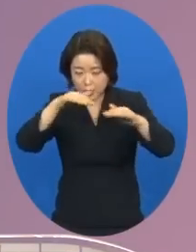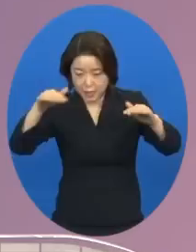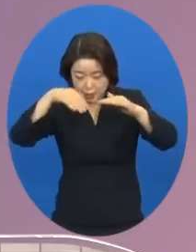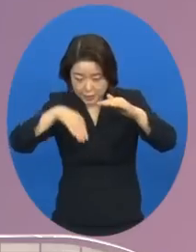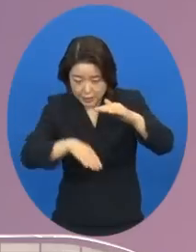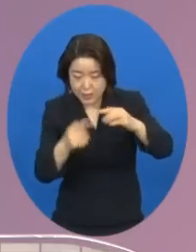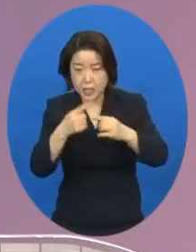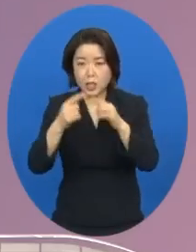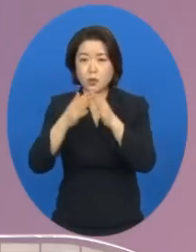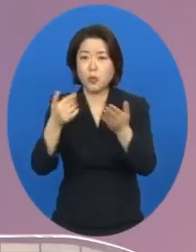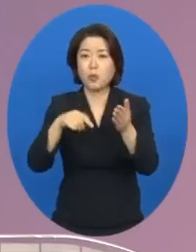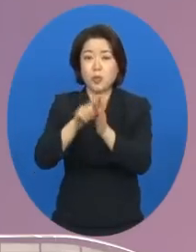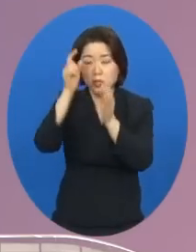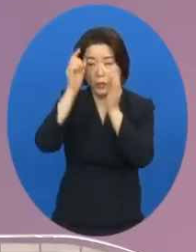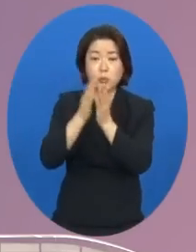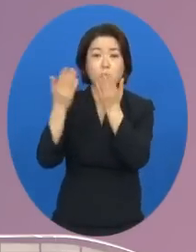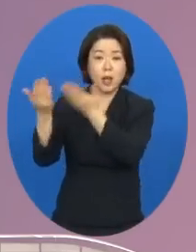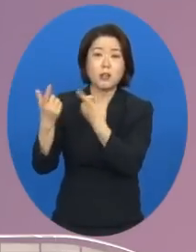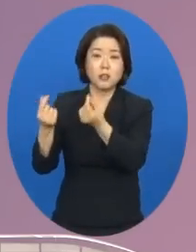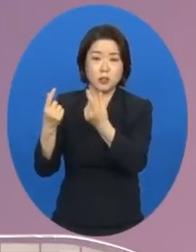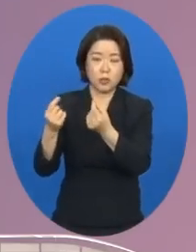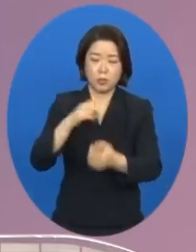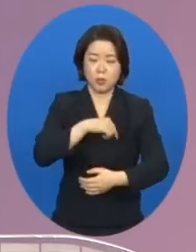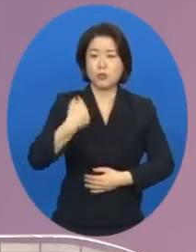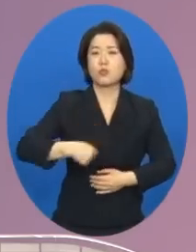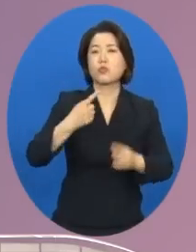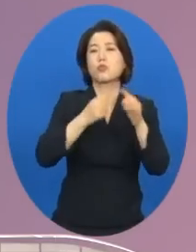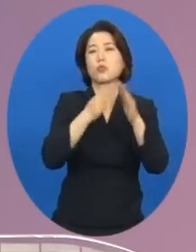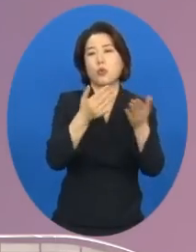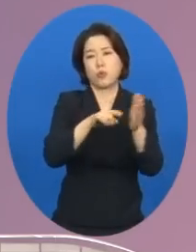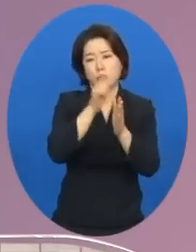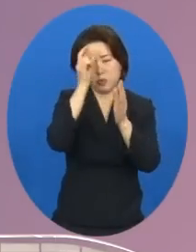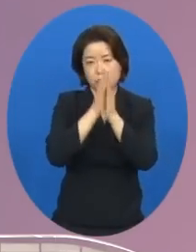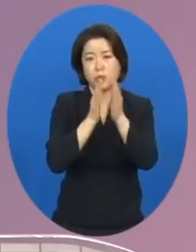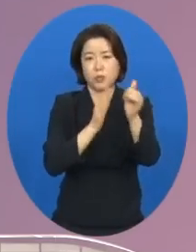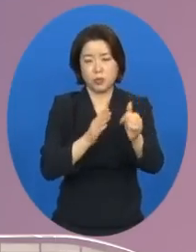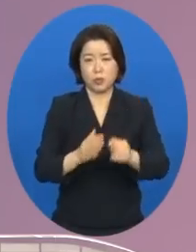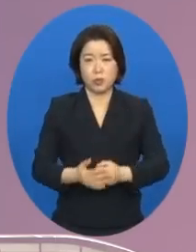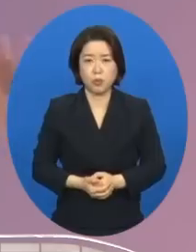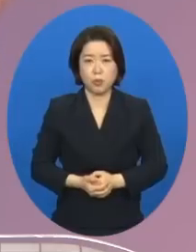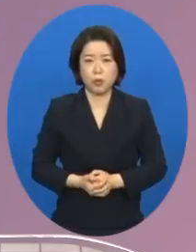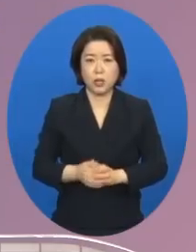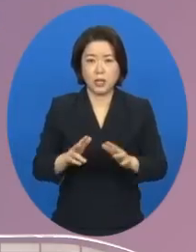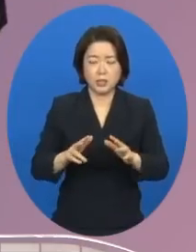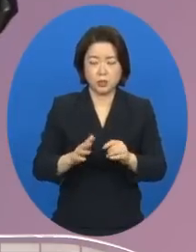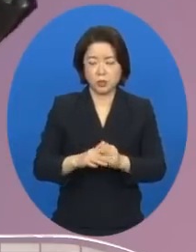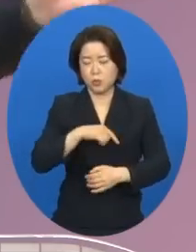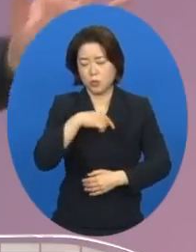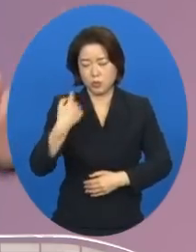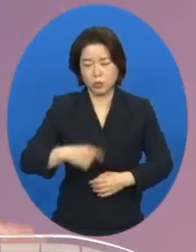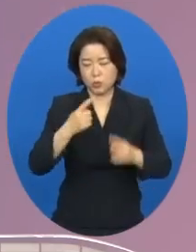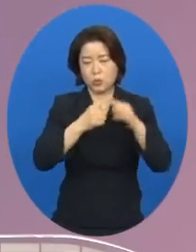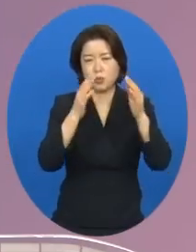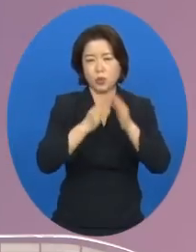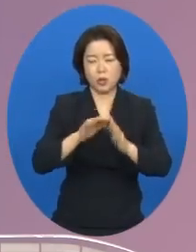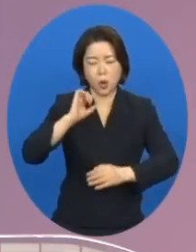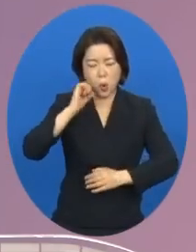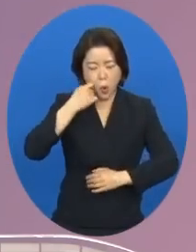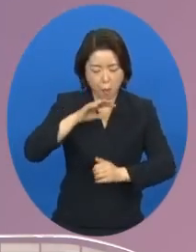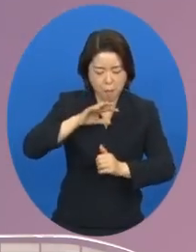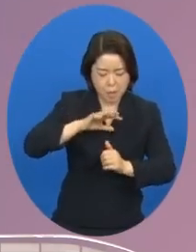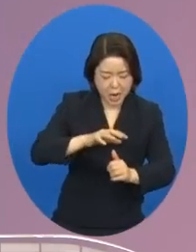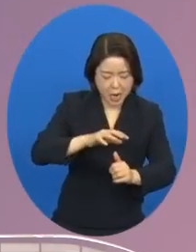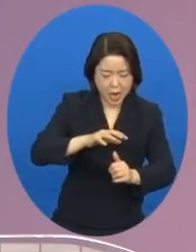교회를 위해서도 기도하듯이 중국 교회가 어려움, 핍박 가운데 계속 오랜 세월을 지나고